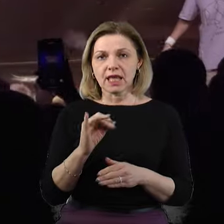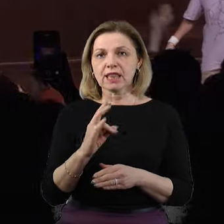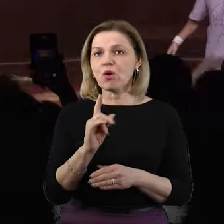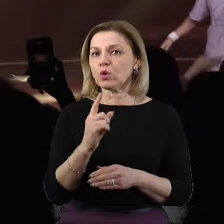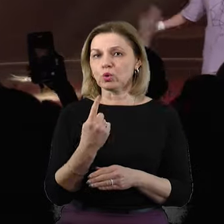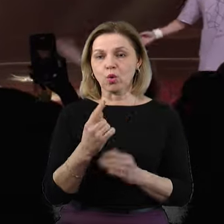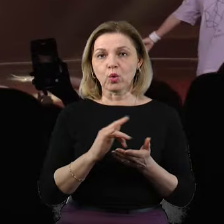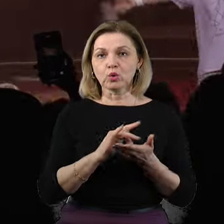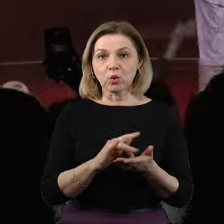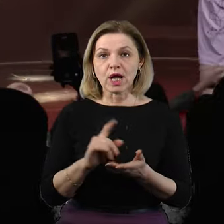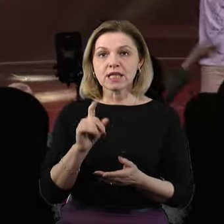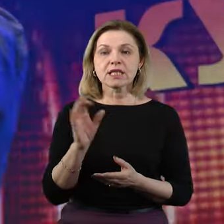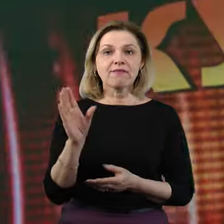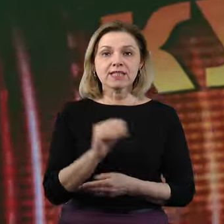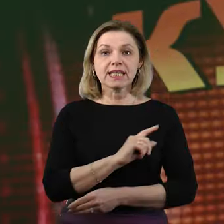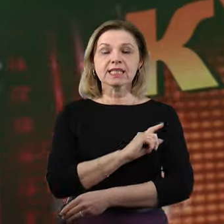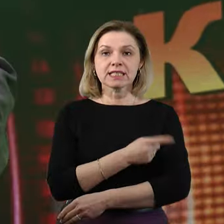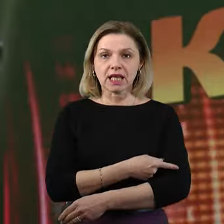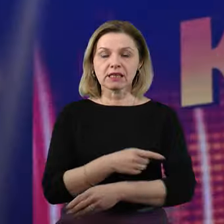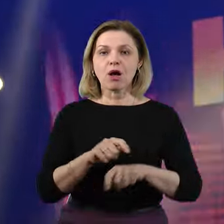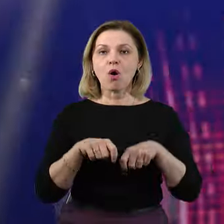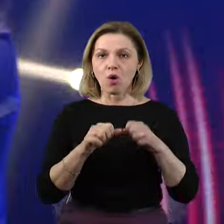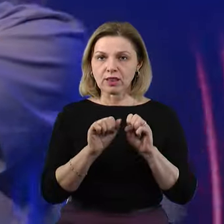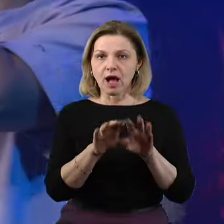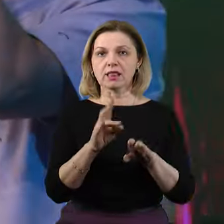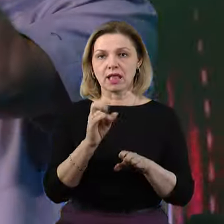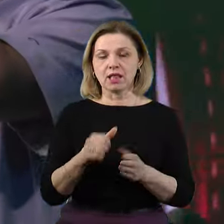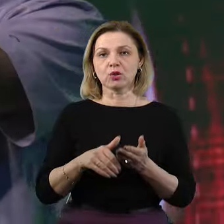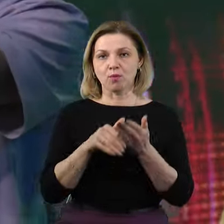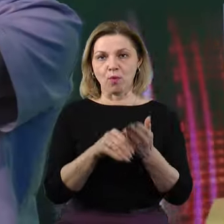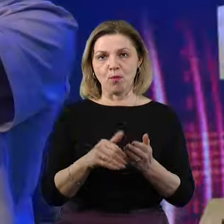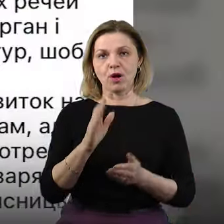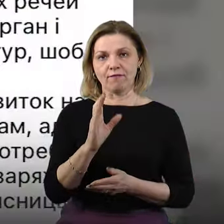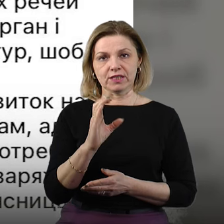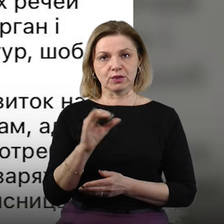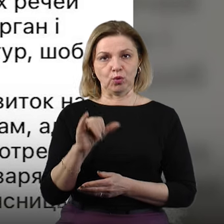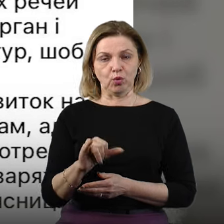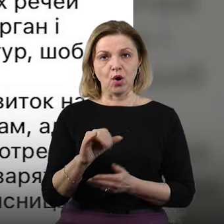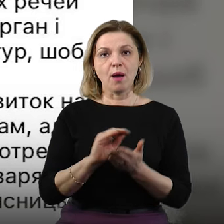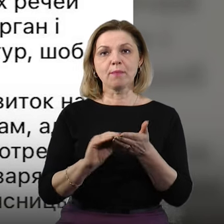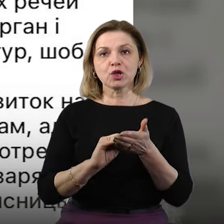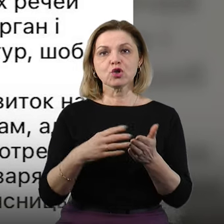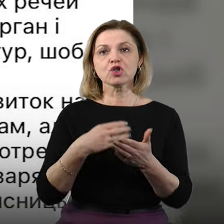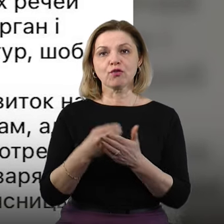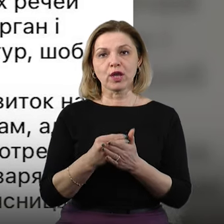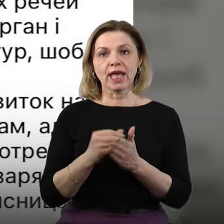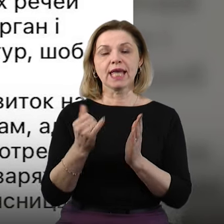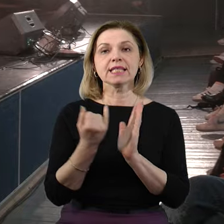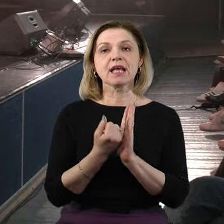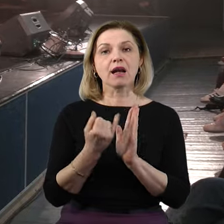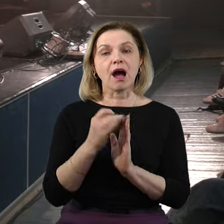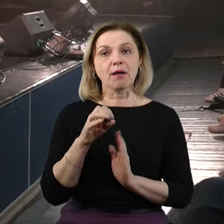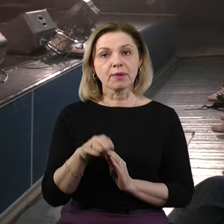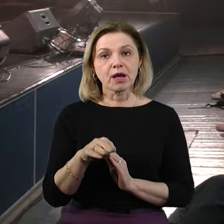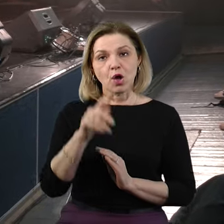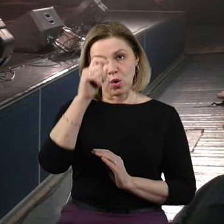туру проте за цей час всі сили та ресурс вкладали у допомогу збройним силам України Пишуть вони на своїй сторінці Instagram